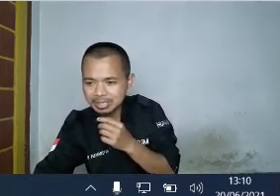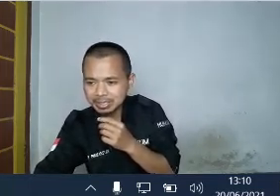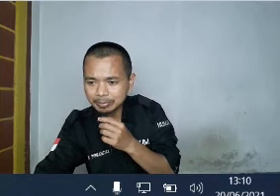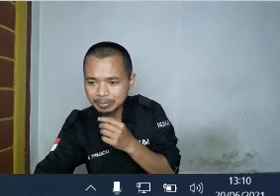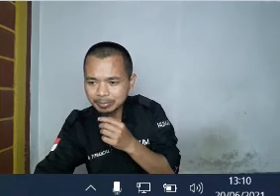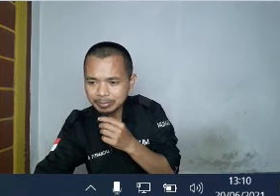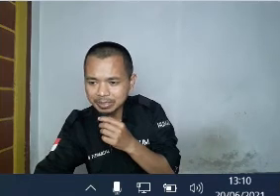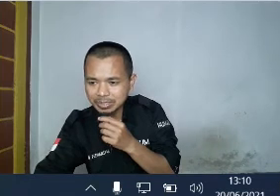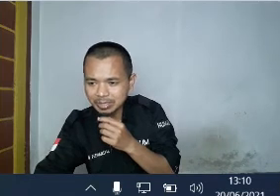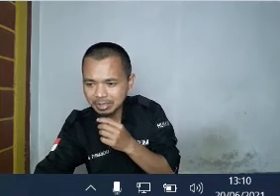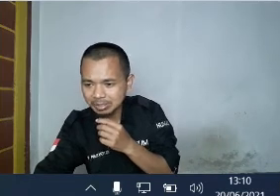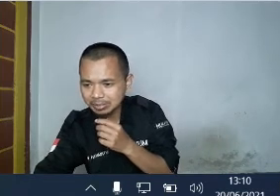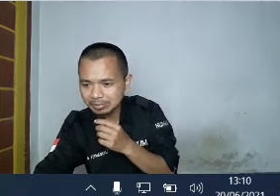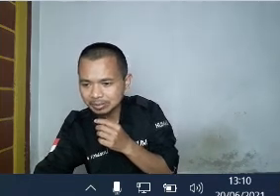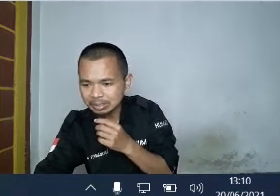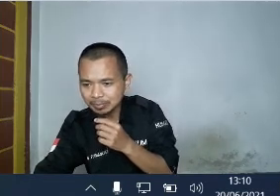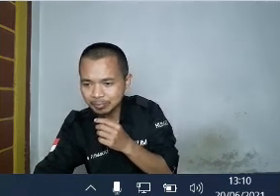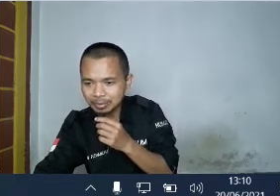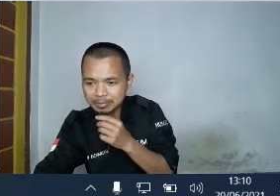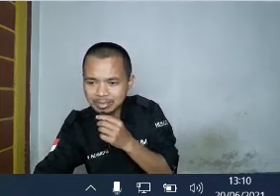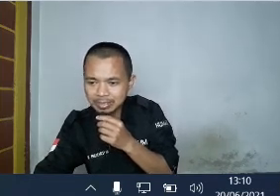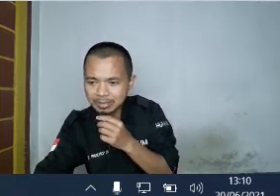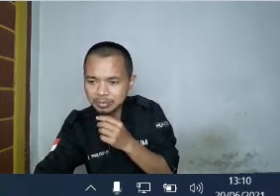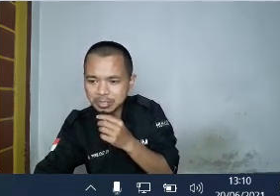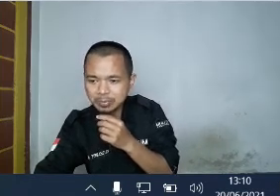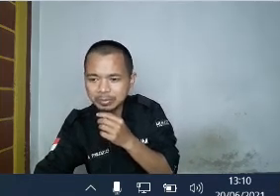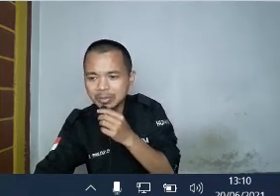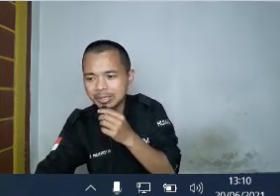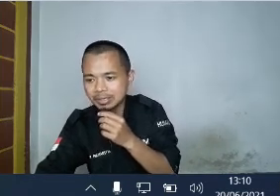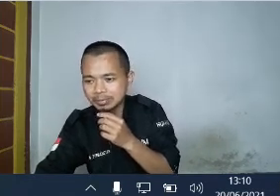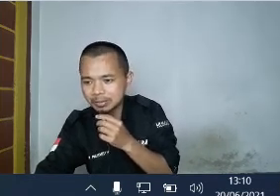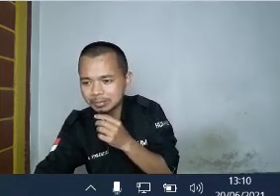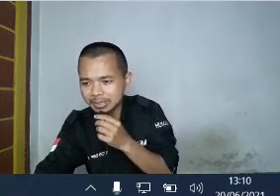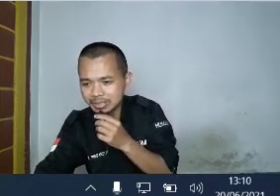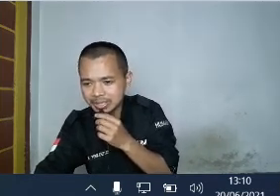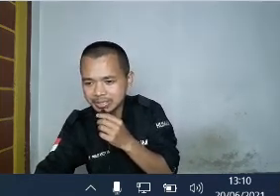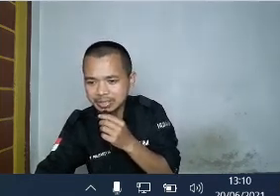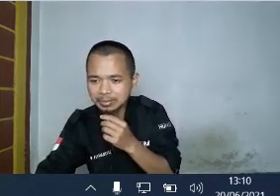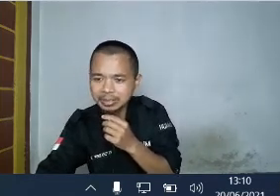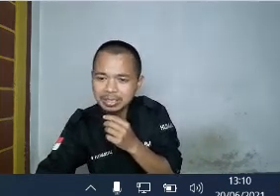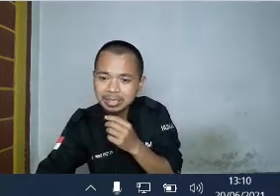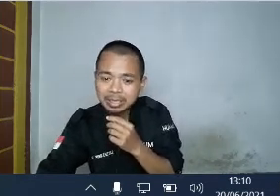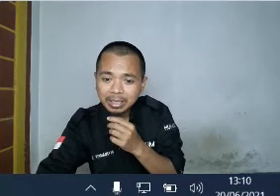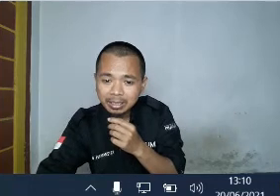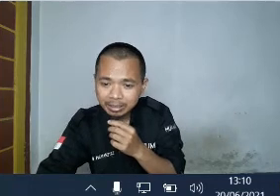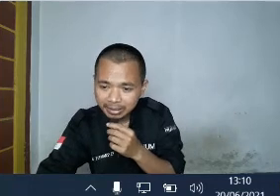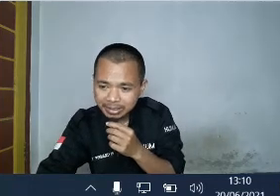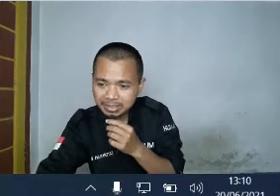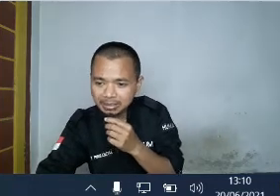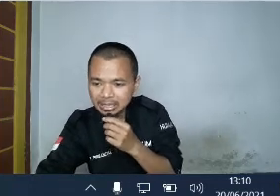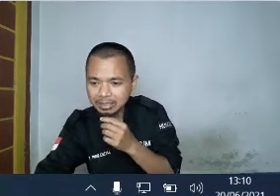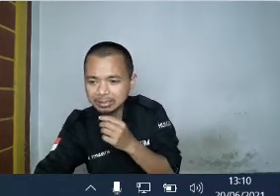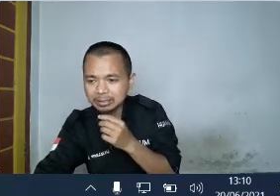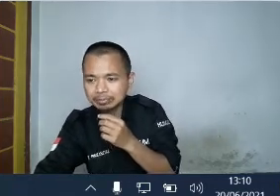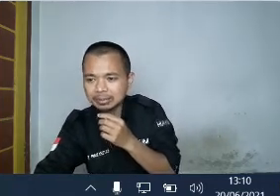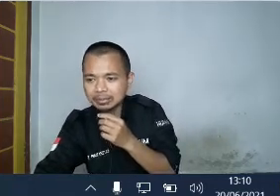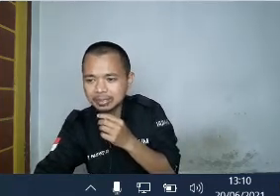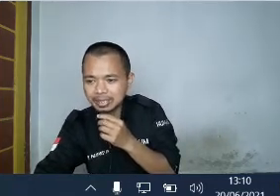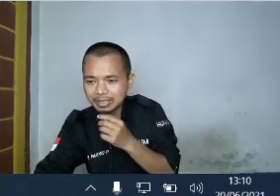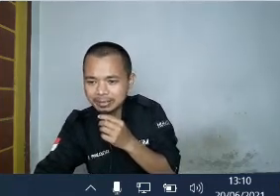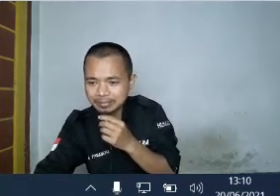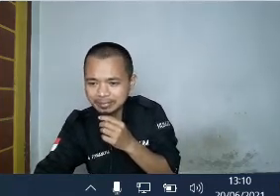mahasiswa ini saya PP Firmansyah kemudian program studi 72 Ilmu Komunikasi S1 kita klik cetak